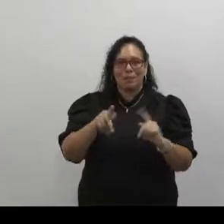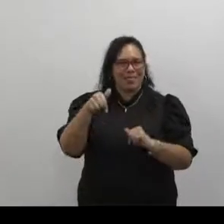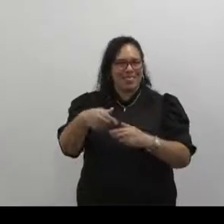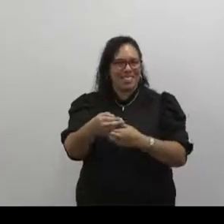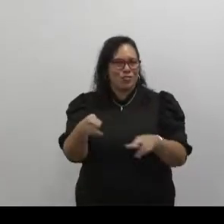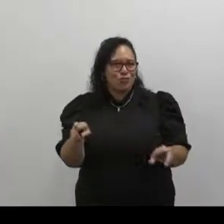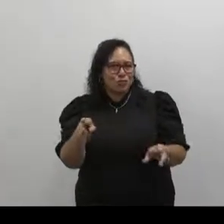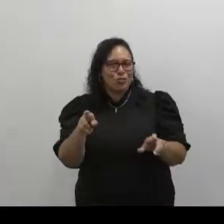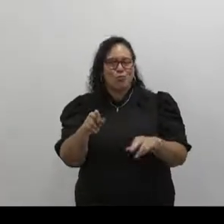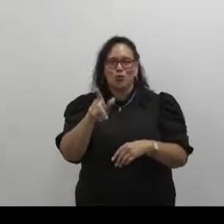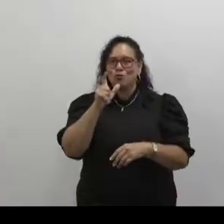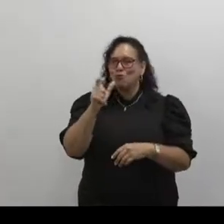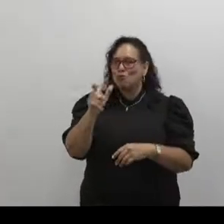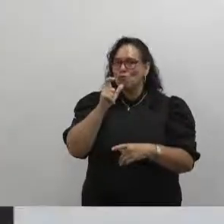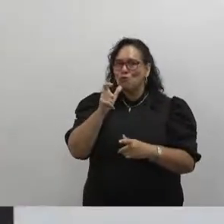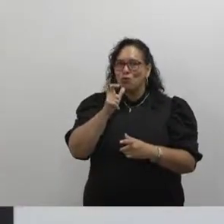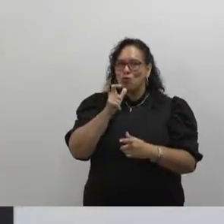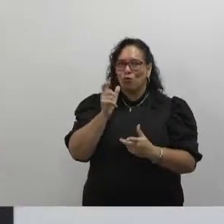ហើយម្ដងទៀតគឺថាយើងទទួលមតិមកពីក្រុមវិស្វកម្ម